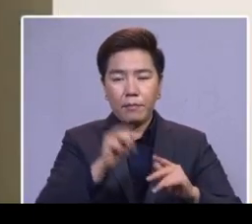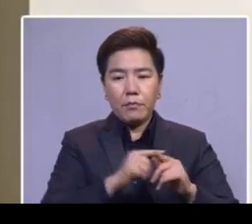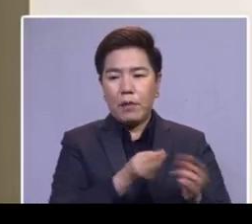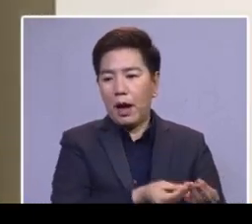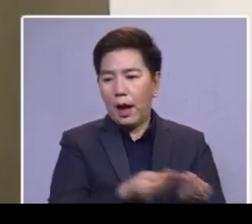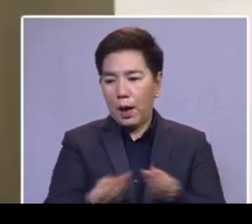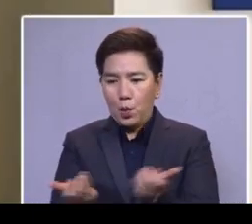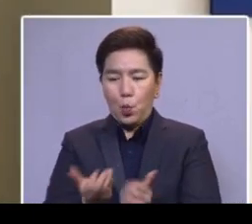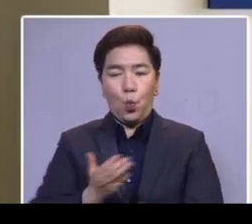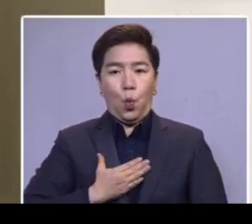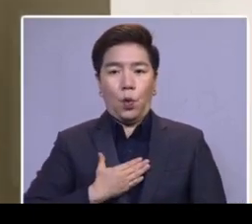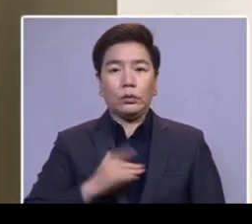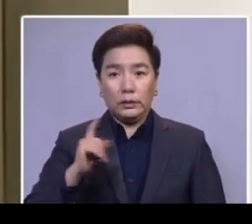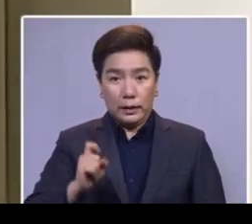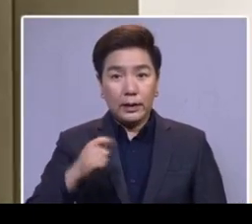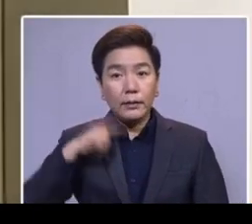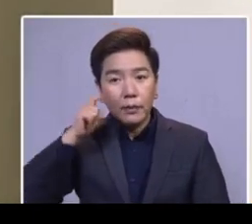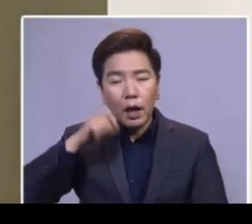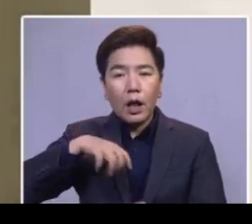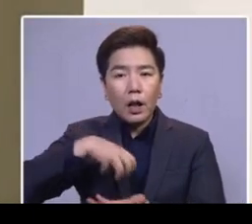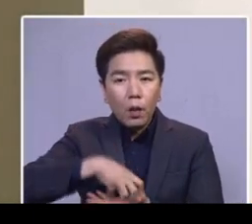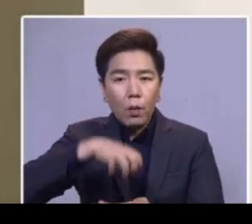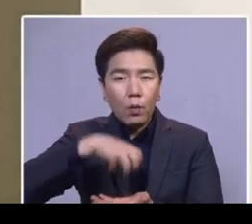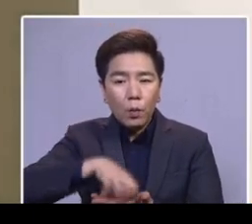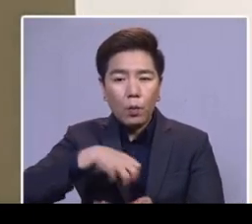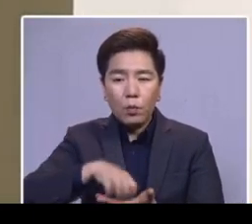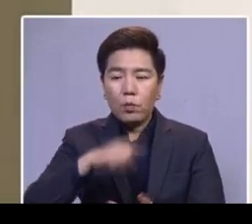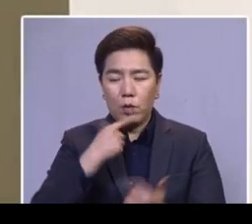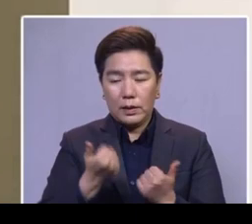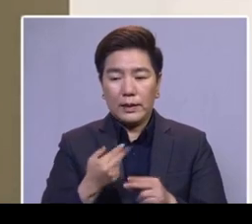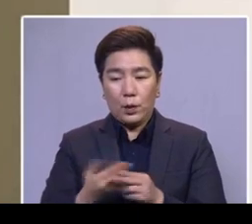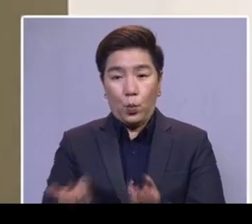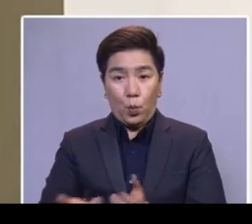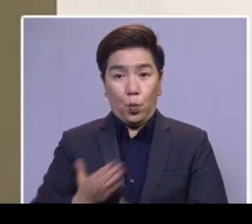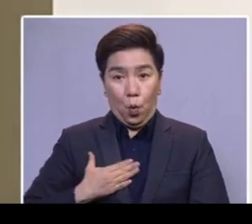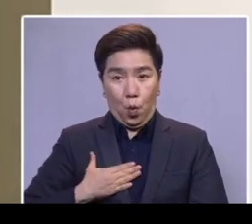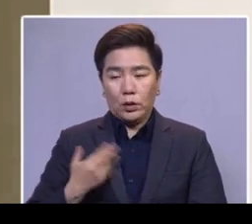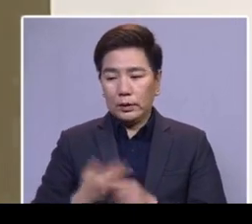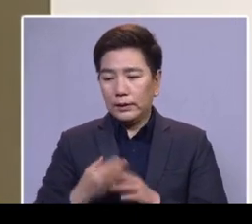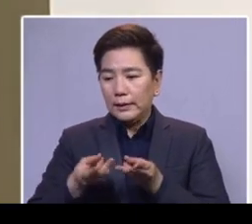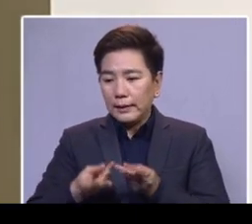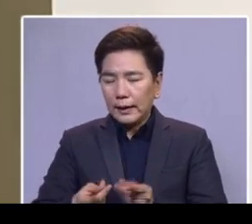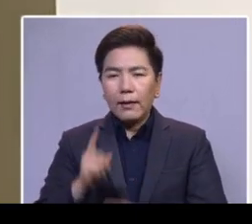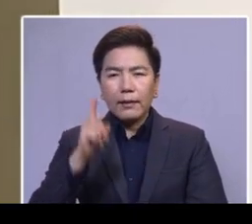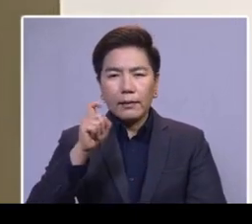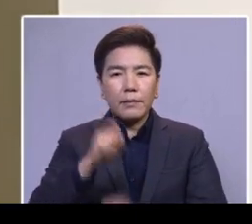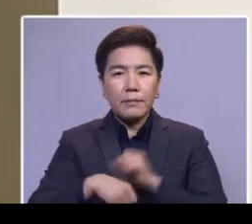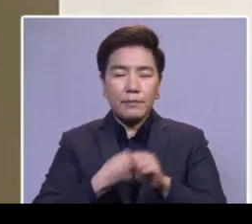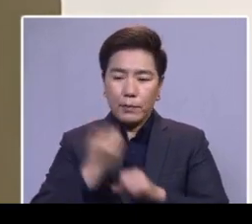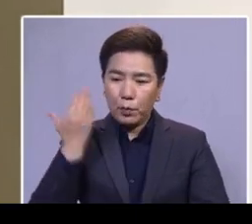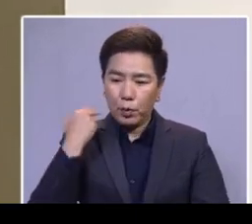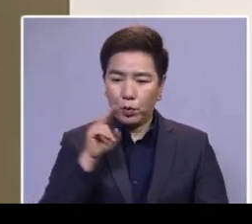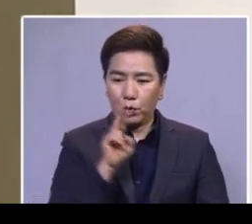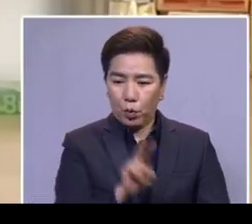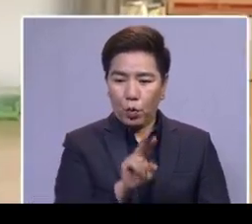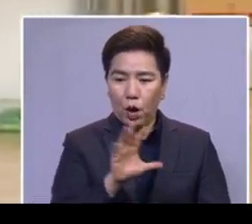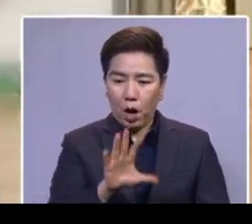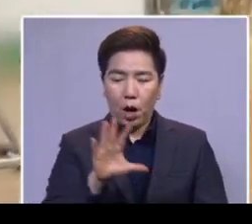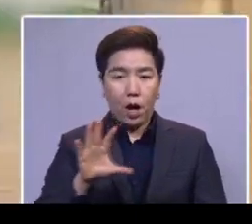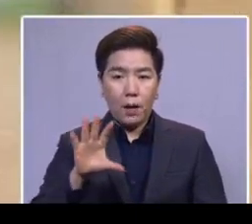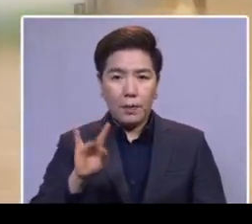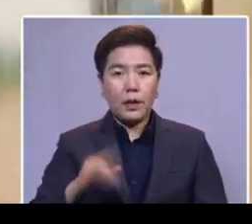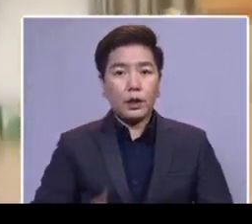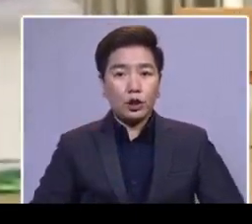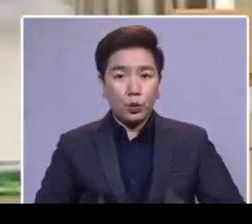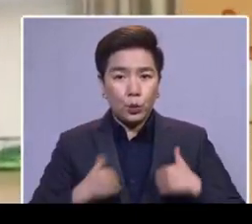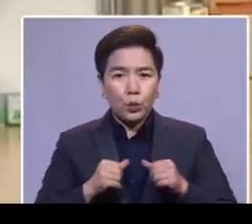เสียชีวิตโดยแม่เล่าให้ฟังนะคะว่าทรายหรือว่าลูกสาวของแม่เนี่ยเสียชีวิตตั้งแต่ปี 58ลูกสาวใช้